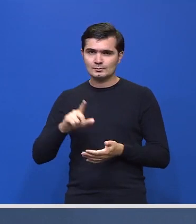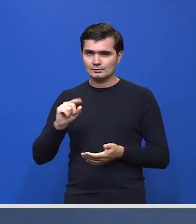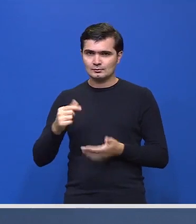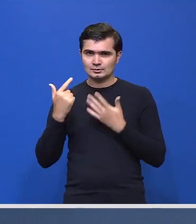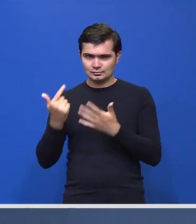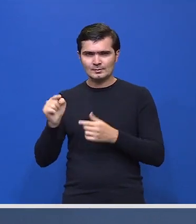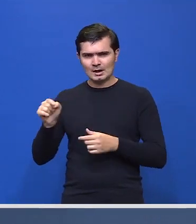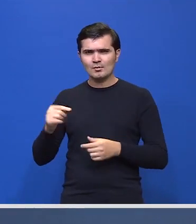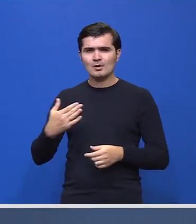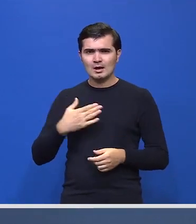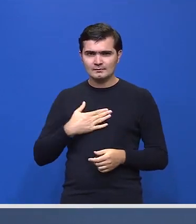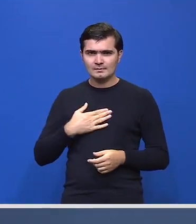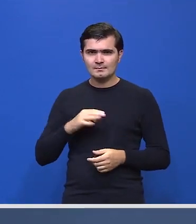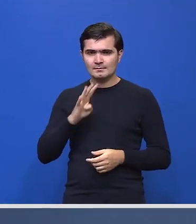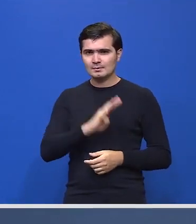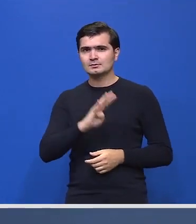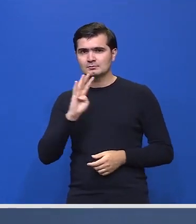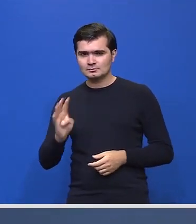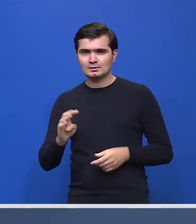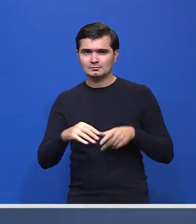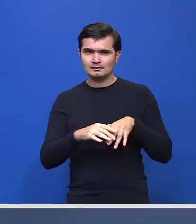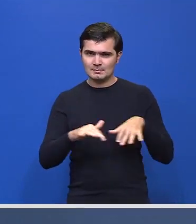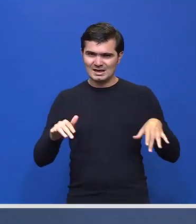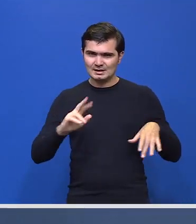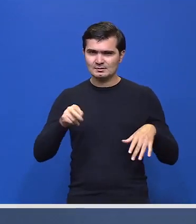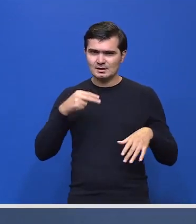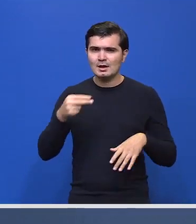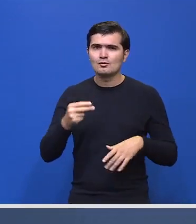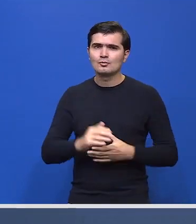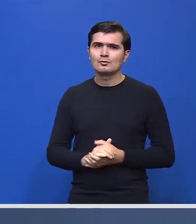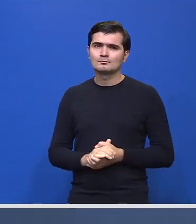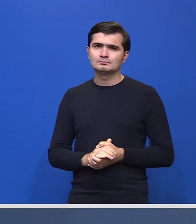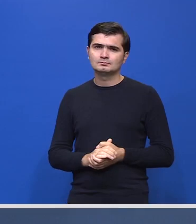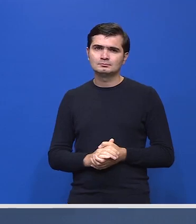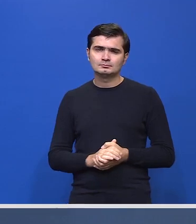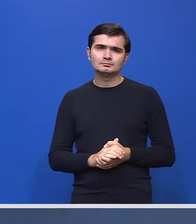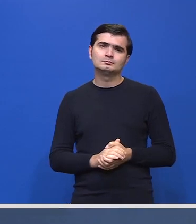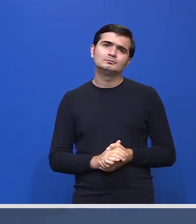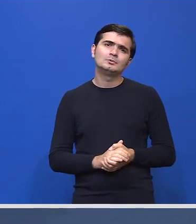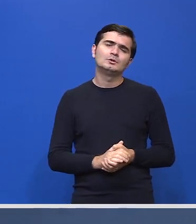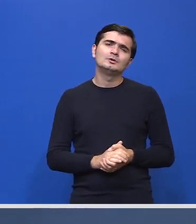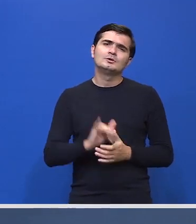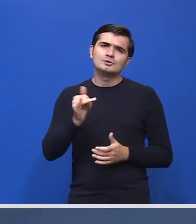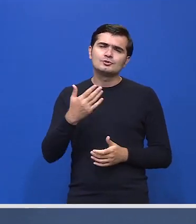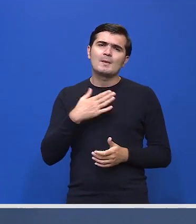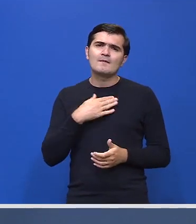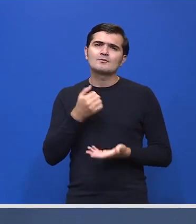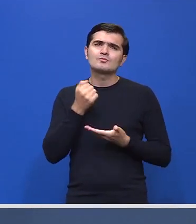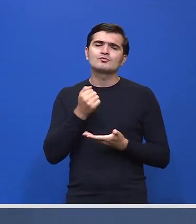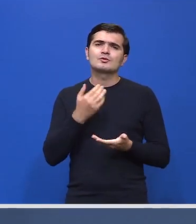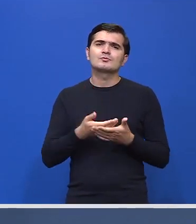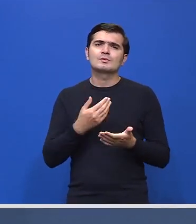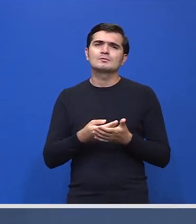2021-2027, unde avem 44 de miliarde de euro și, desigur, bugetul alocat